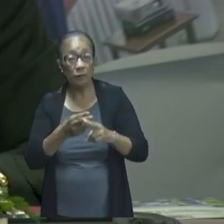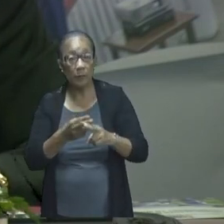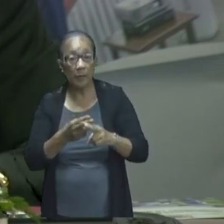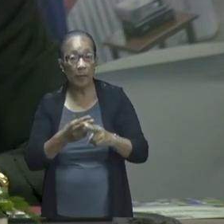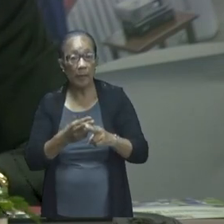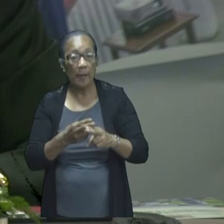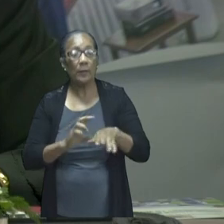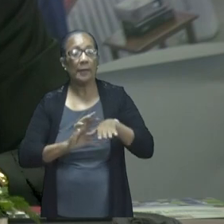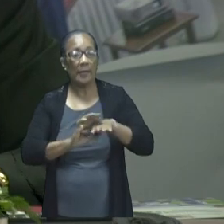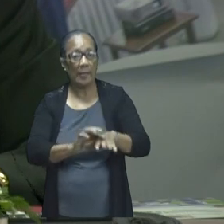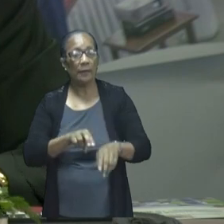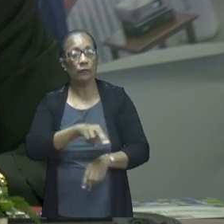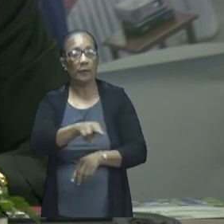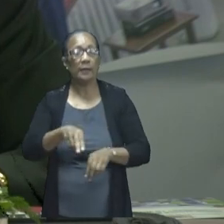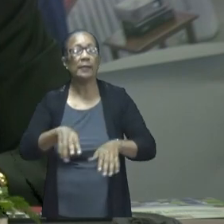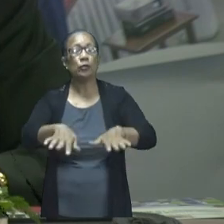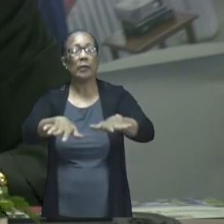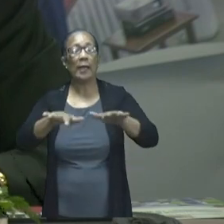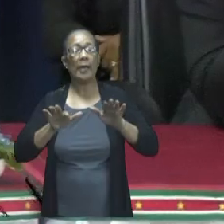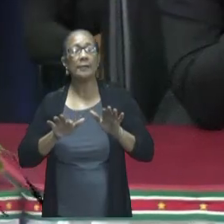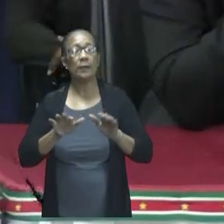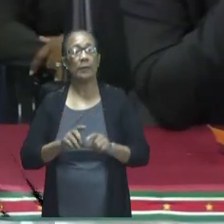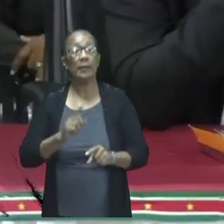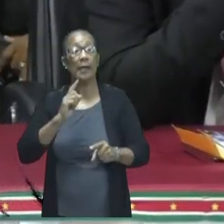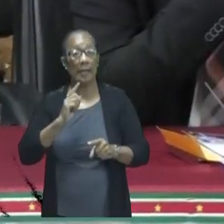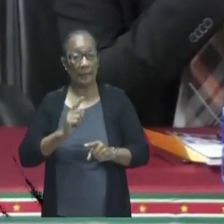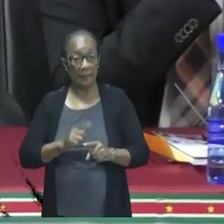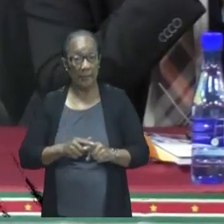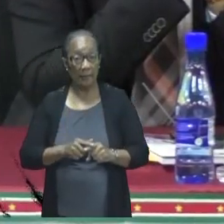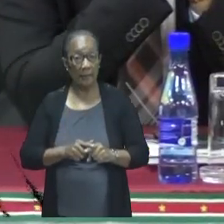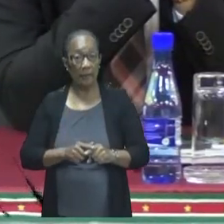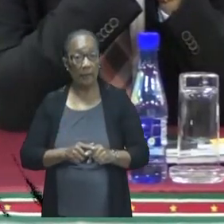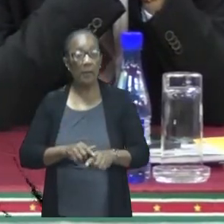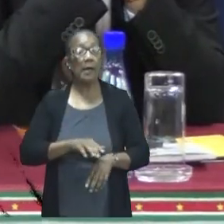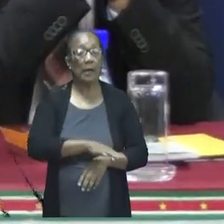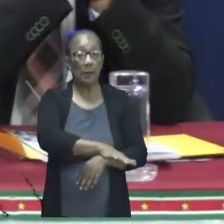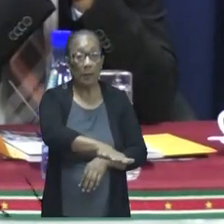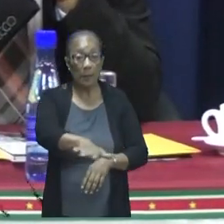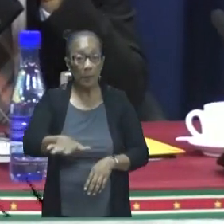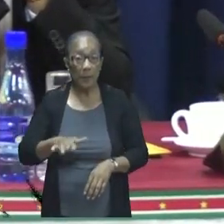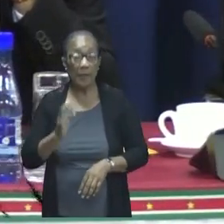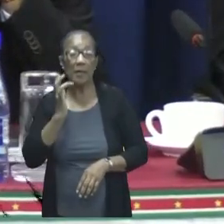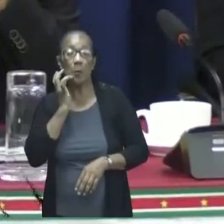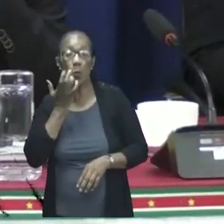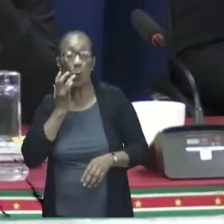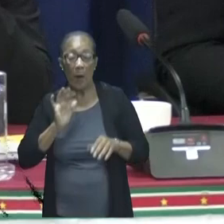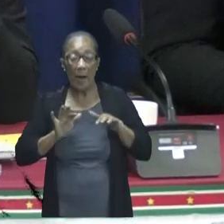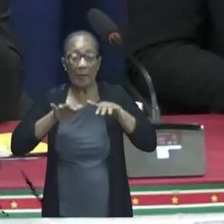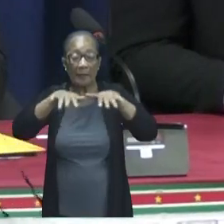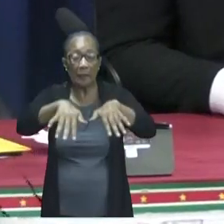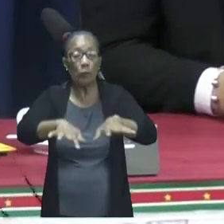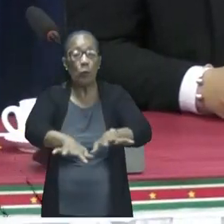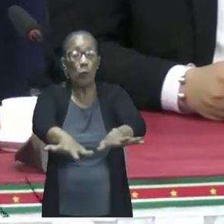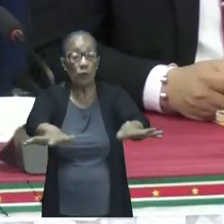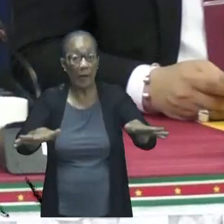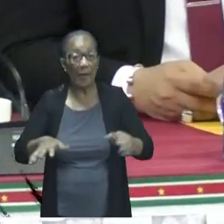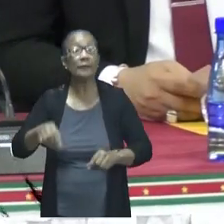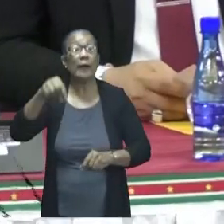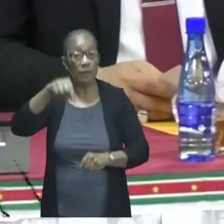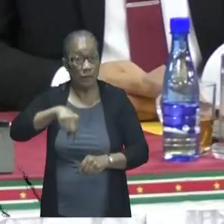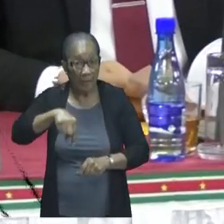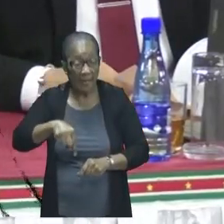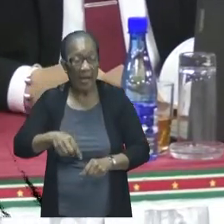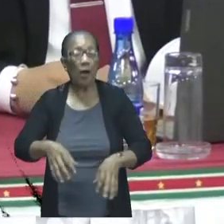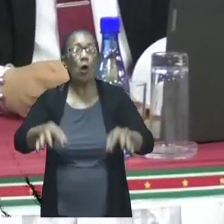nationale assemblee dat we die getroffen gebieden als gevolg van wateroverlast vandaag officieel